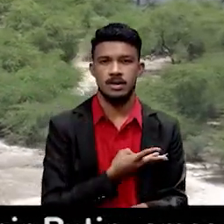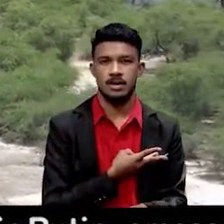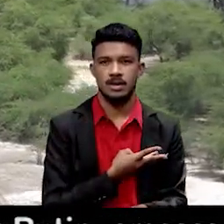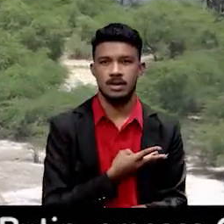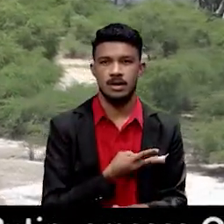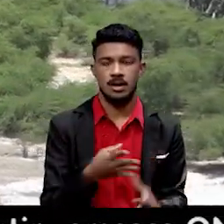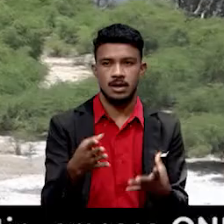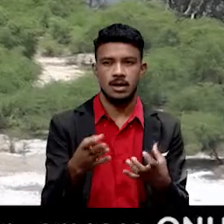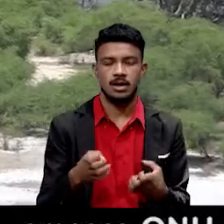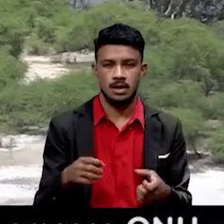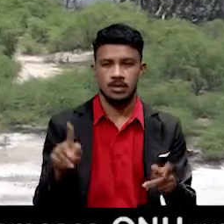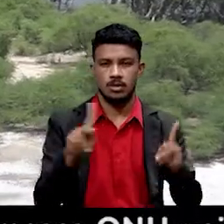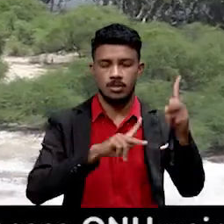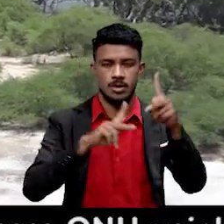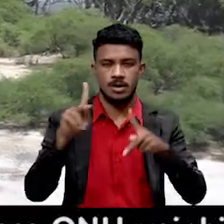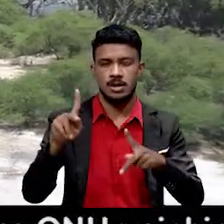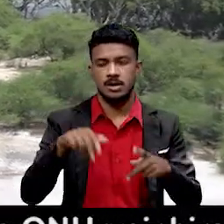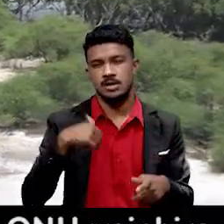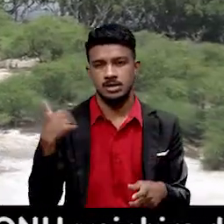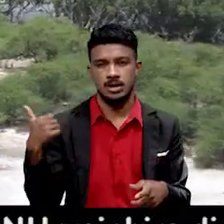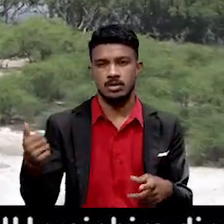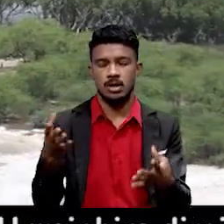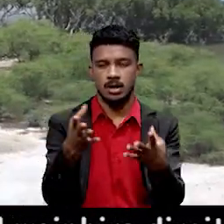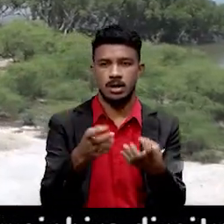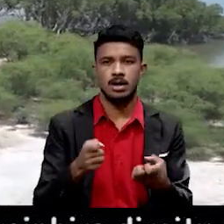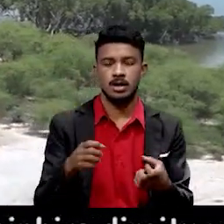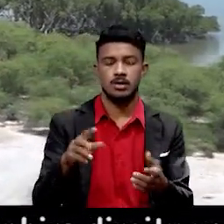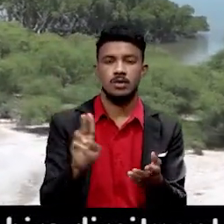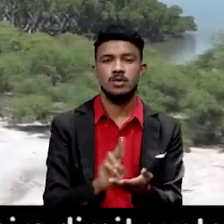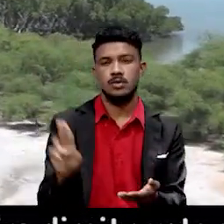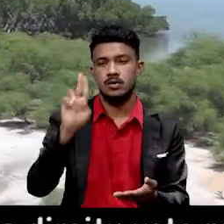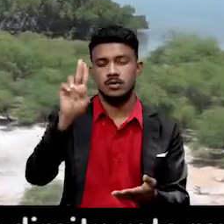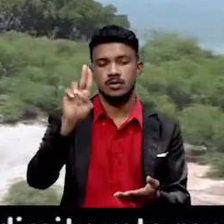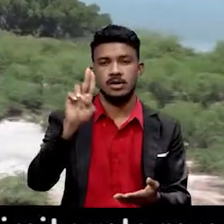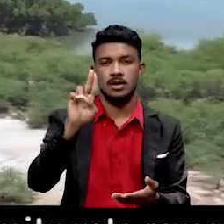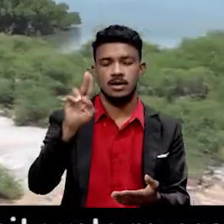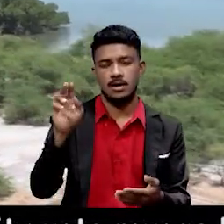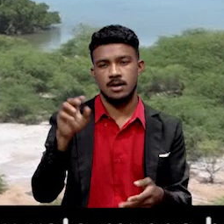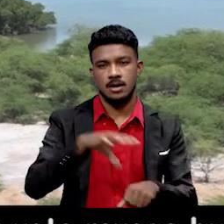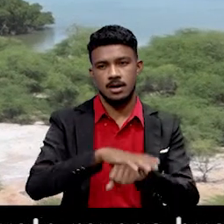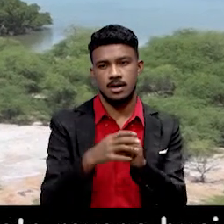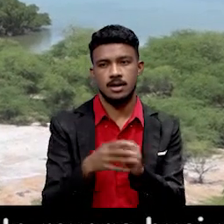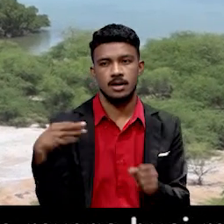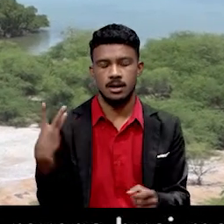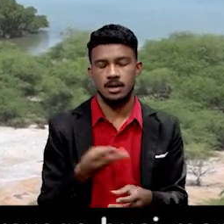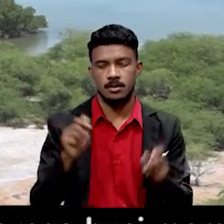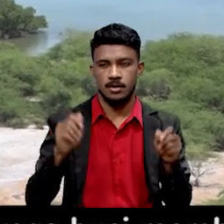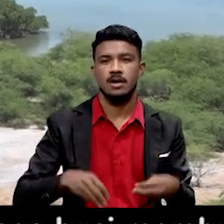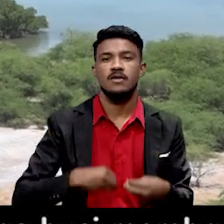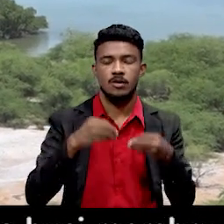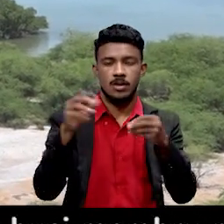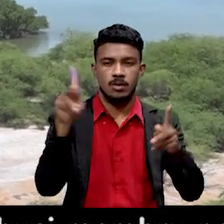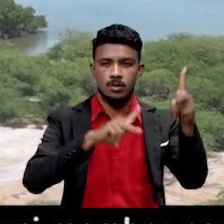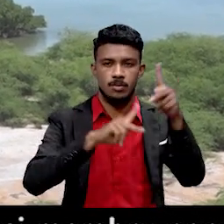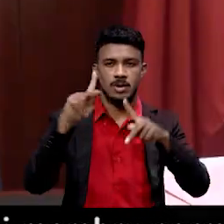sehekari kompanya sel kruma investor sel kruma akar kutilizarai ita bele fofilo fale ba kompanya sel kuni